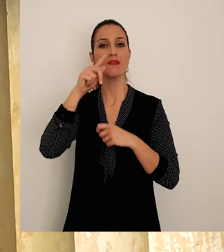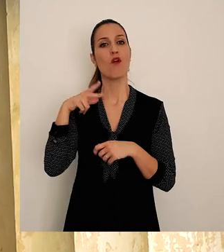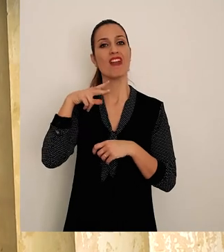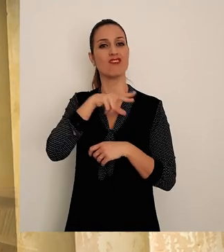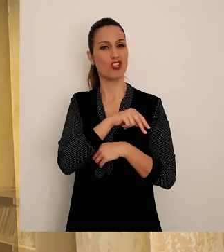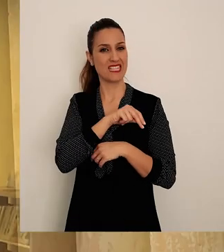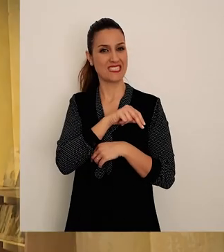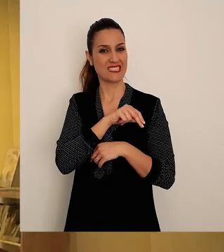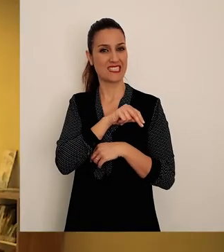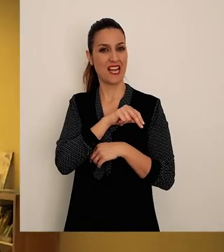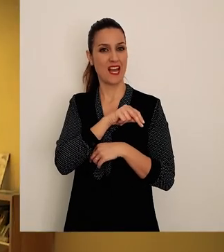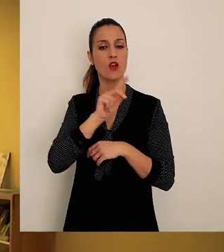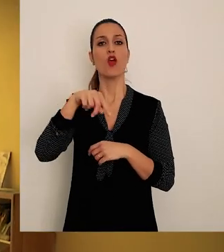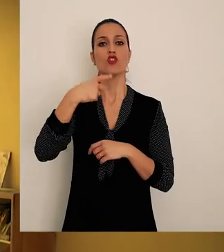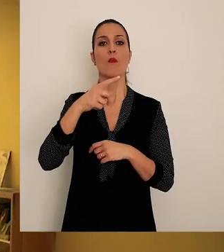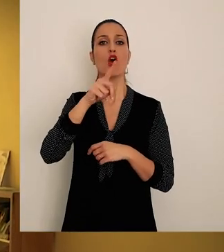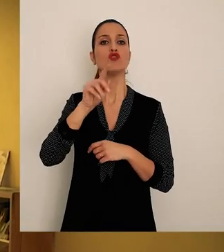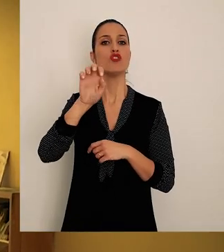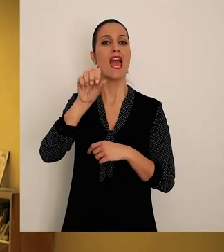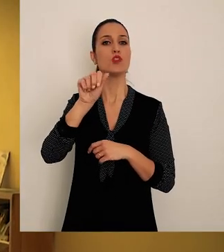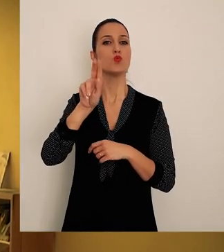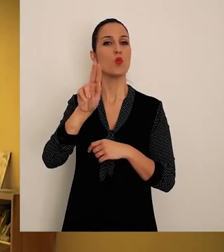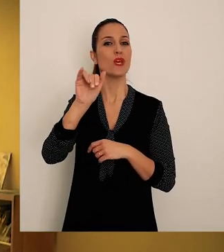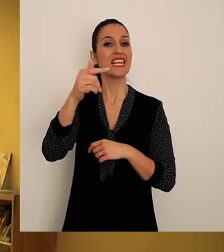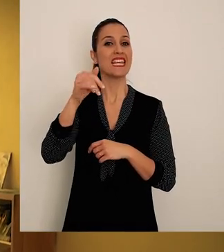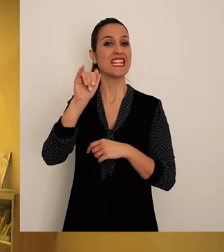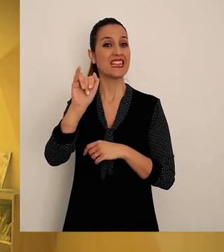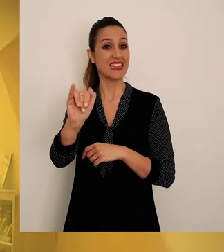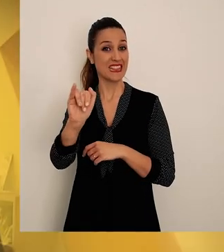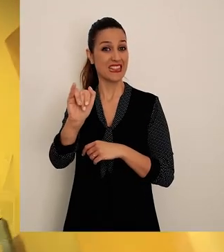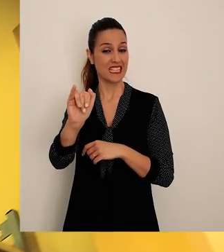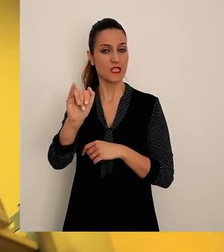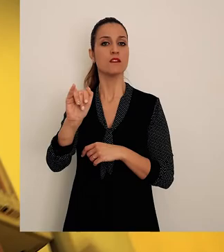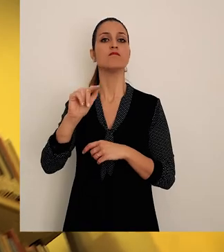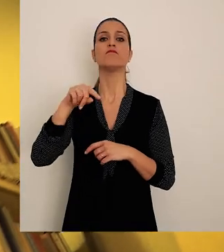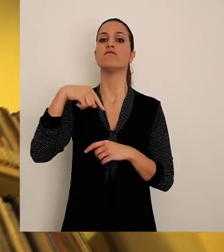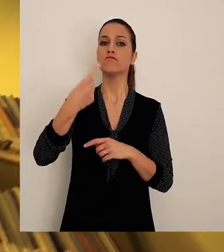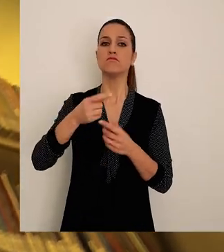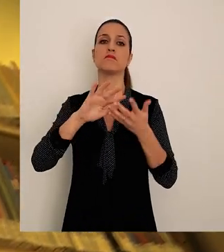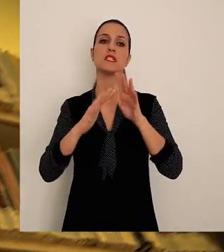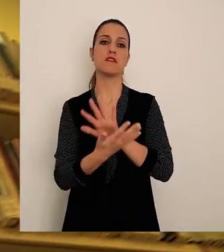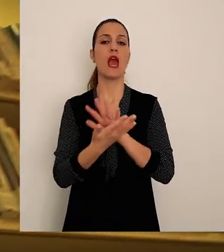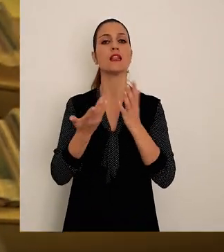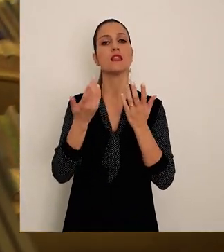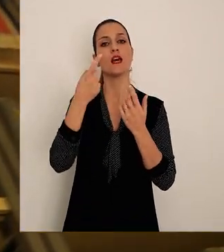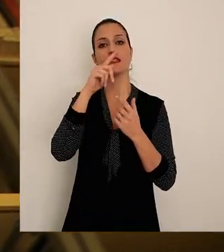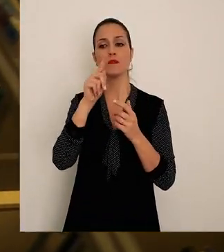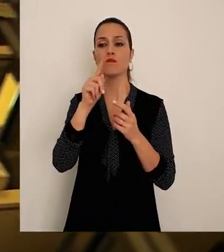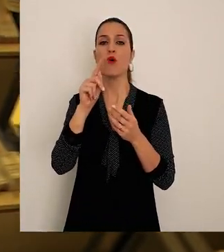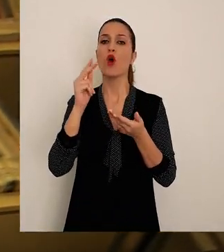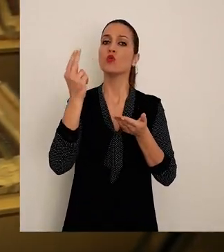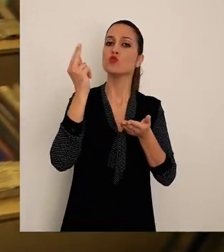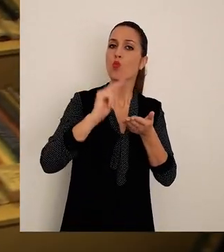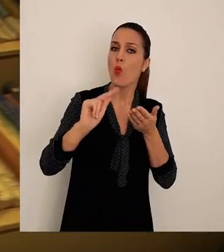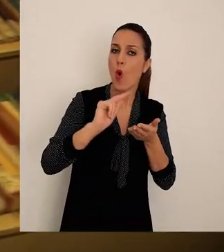aveva la funzione di convento francescano. Fu per opera dell'ordine dei Gesuiti che il convitto assunse un'importante